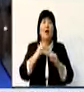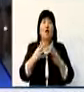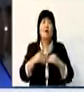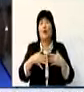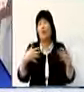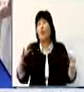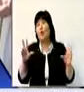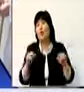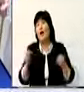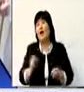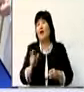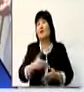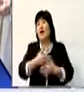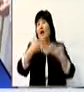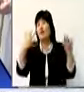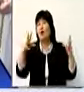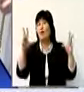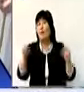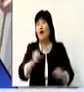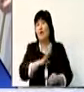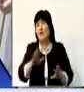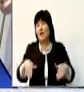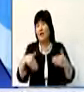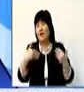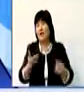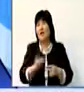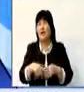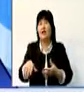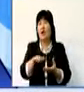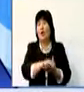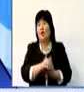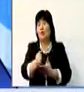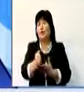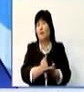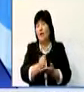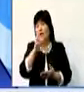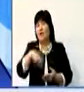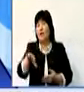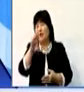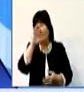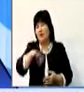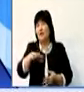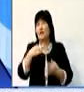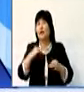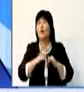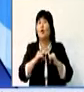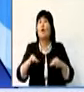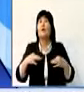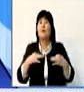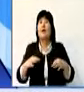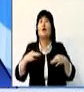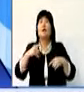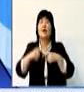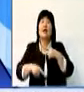мол бақыт, ашық аспан, бақ, береке тілеймін. Ішкі татулығымызбен берік болып, еліміз еркіндей берсін. Мерекеден